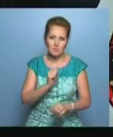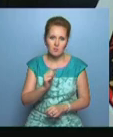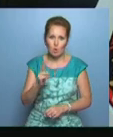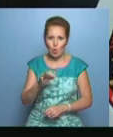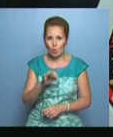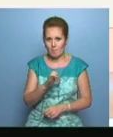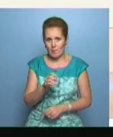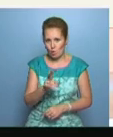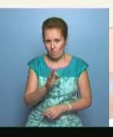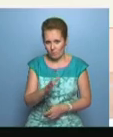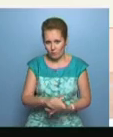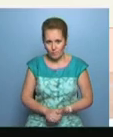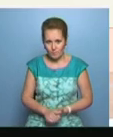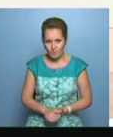Коробейников.